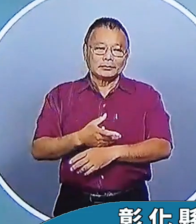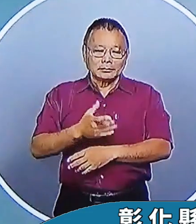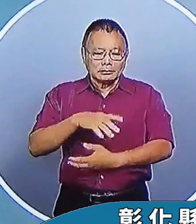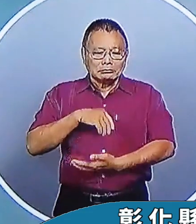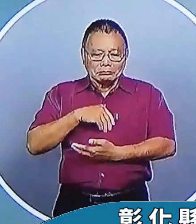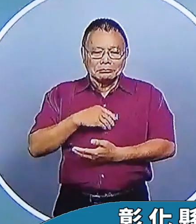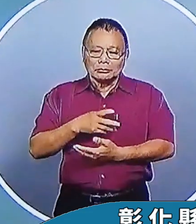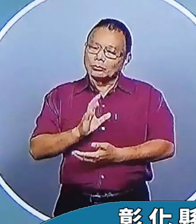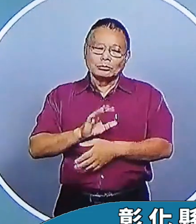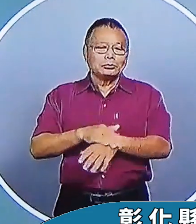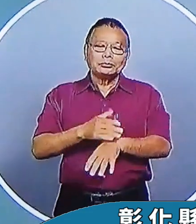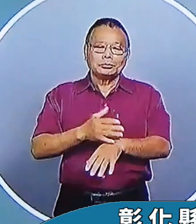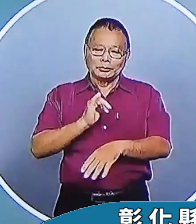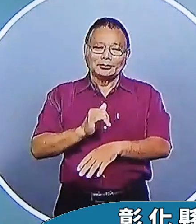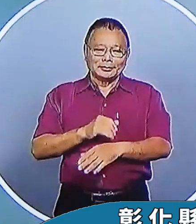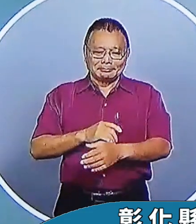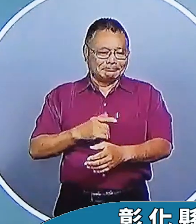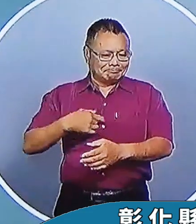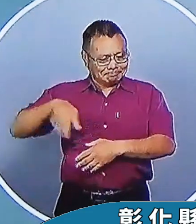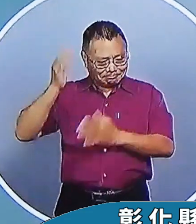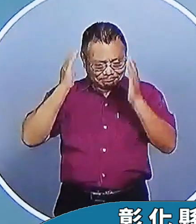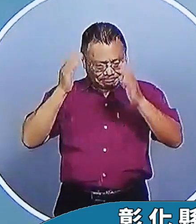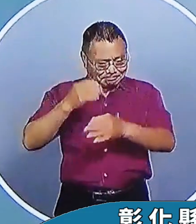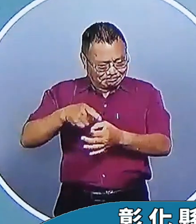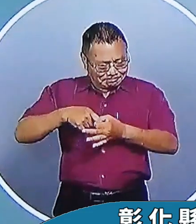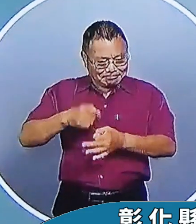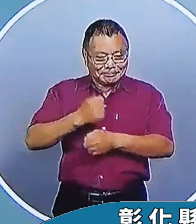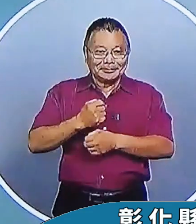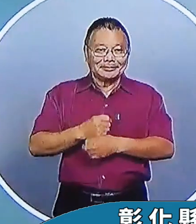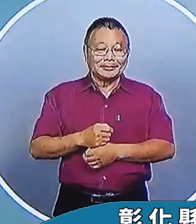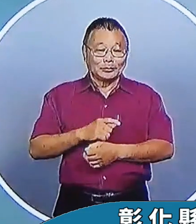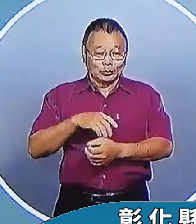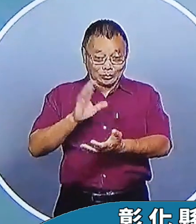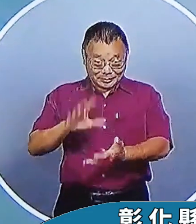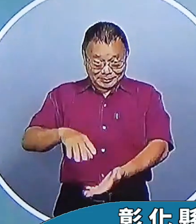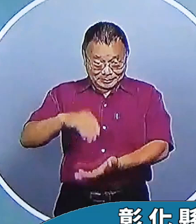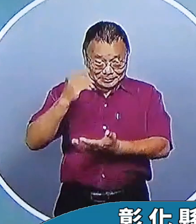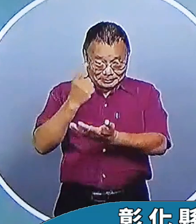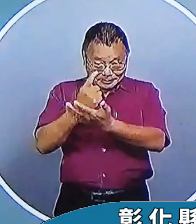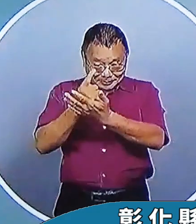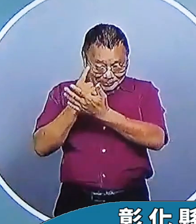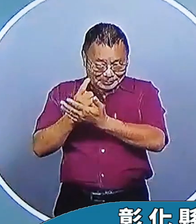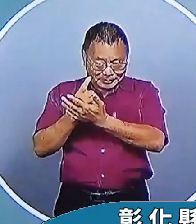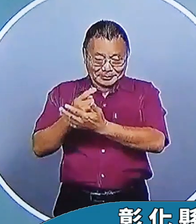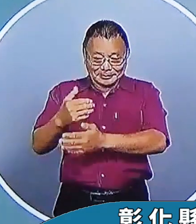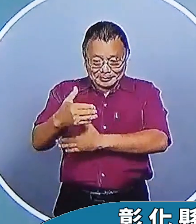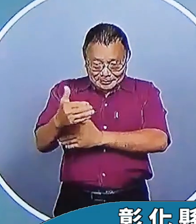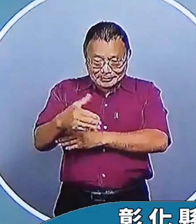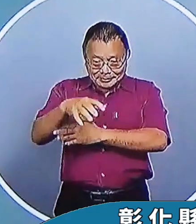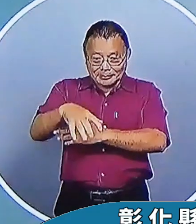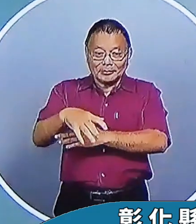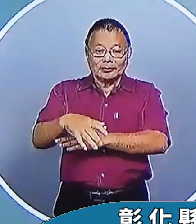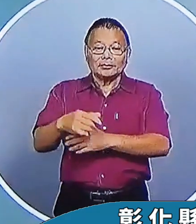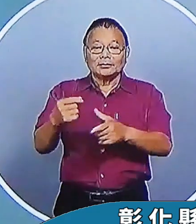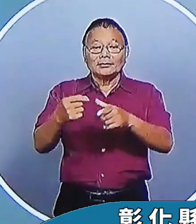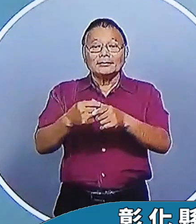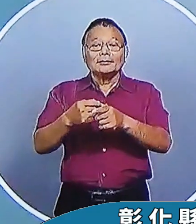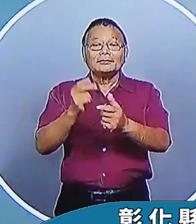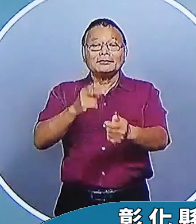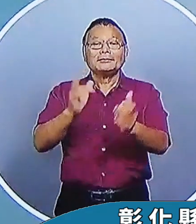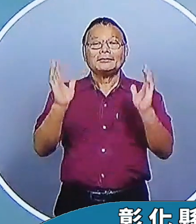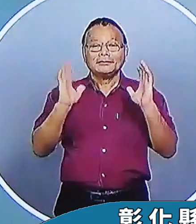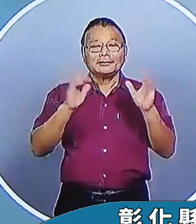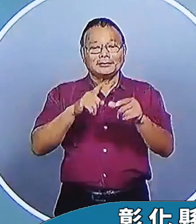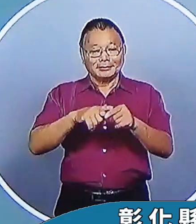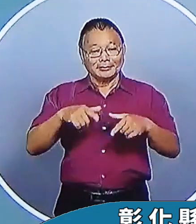后顾之忧，会拼经济。所以这次我提出来的每一个乡镇有一个公共托婴中